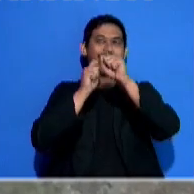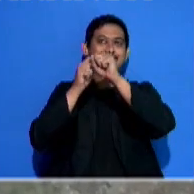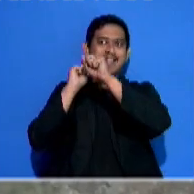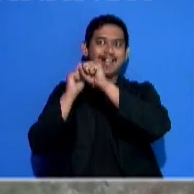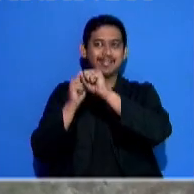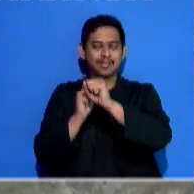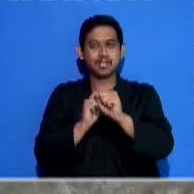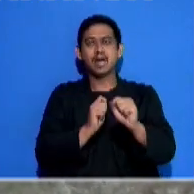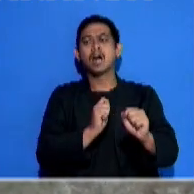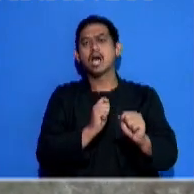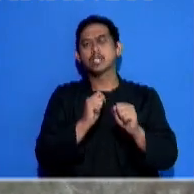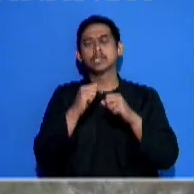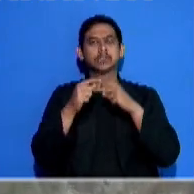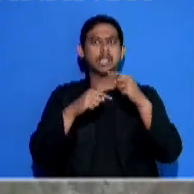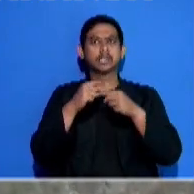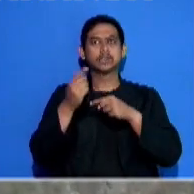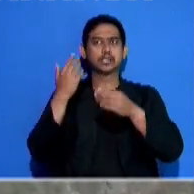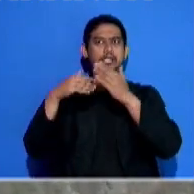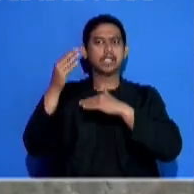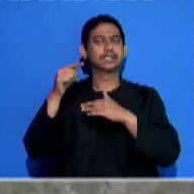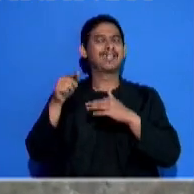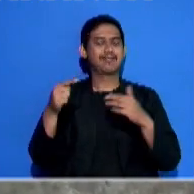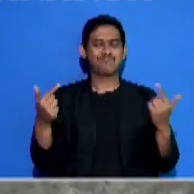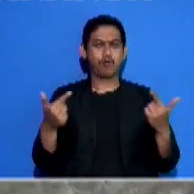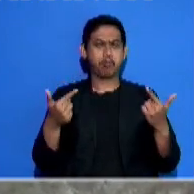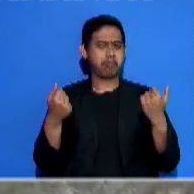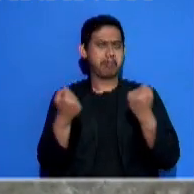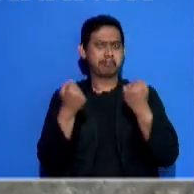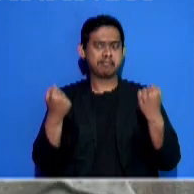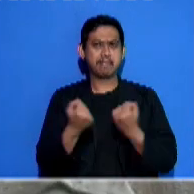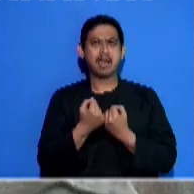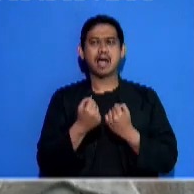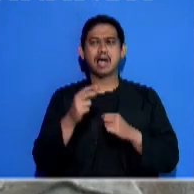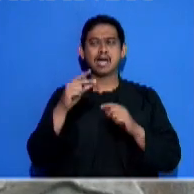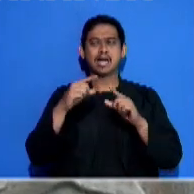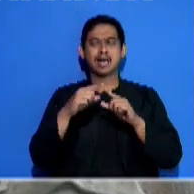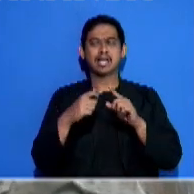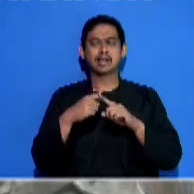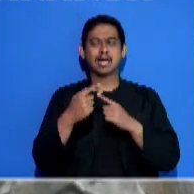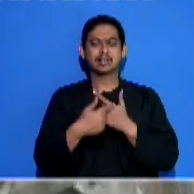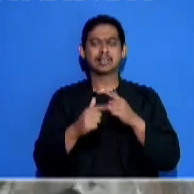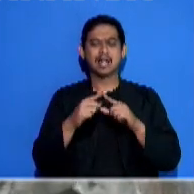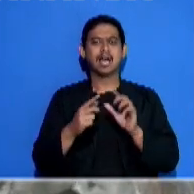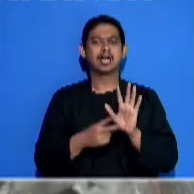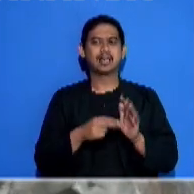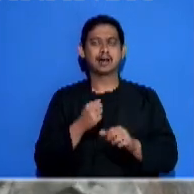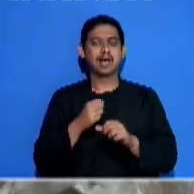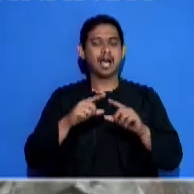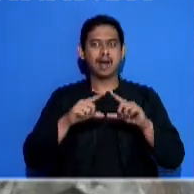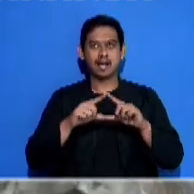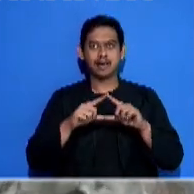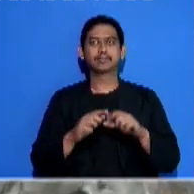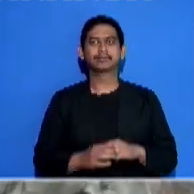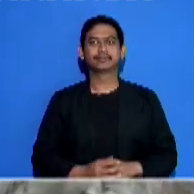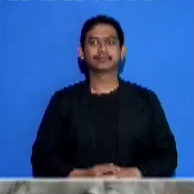Ramayana, peperangan antawisipun Sugriwa Subali, Mengsah Mahesasura lan Lembusura. Kalengganing guwa menika dipun sambetaken